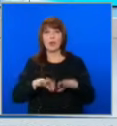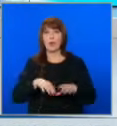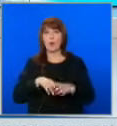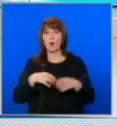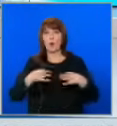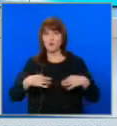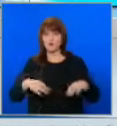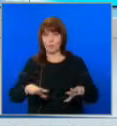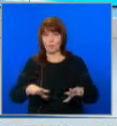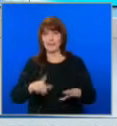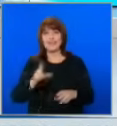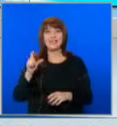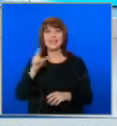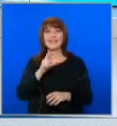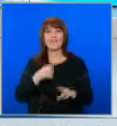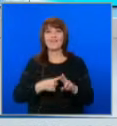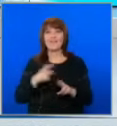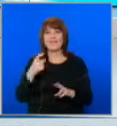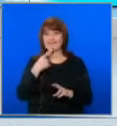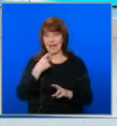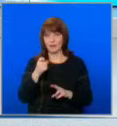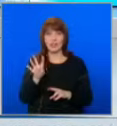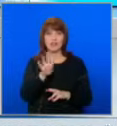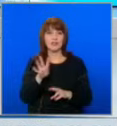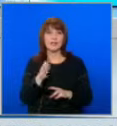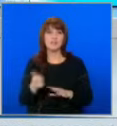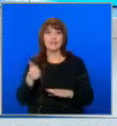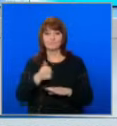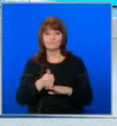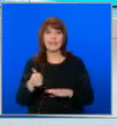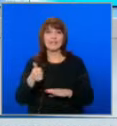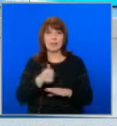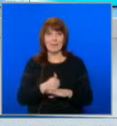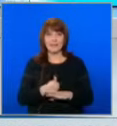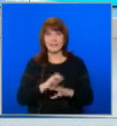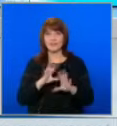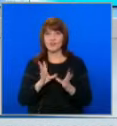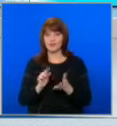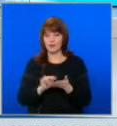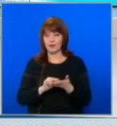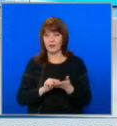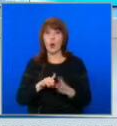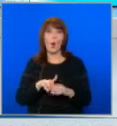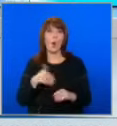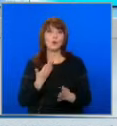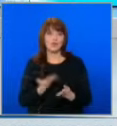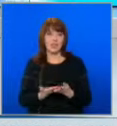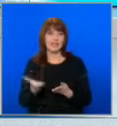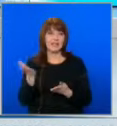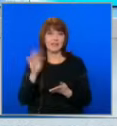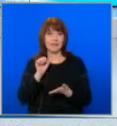районен прокурор на софия невена зартова както и четиримата ѝ заместници всички подадоха оставки вчера след като беше